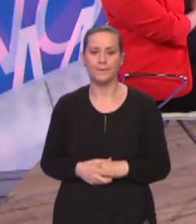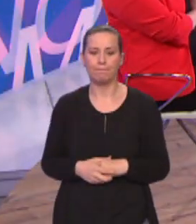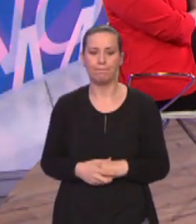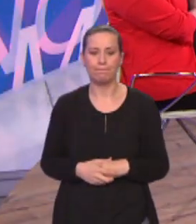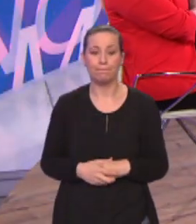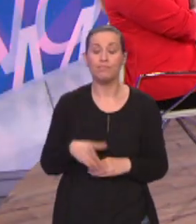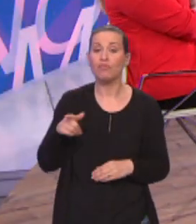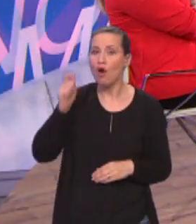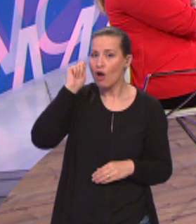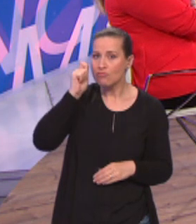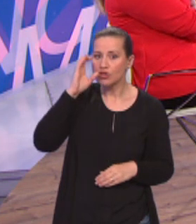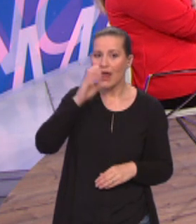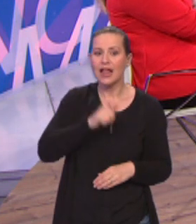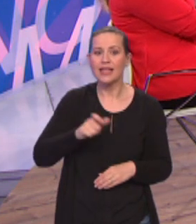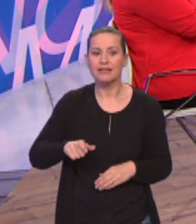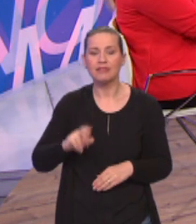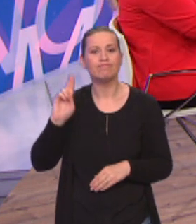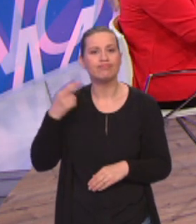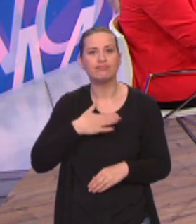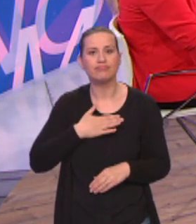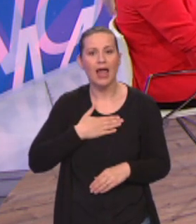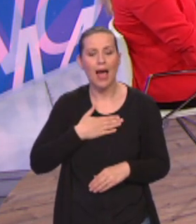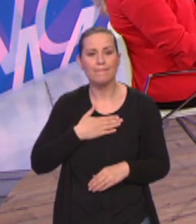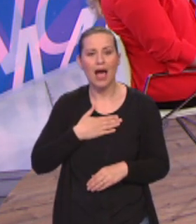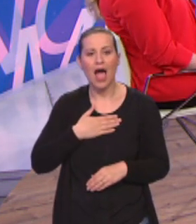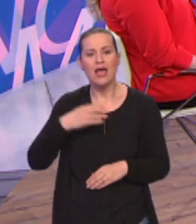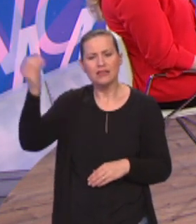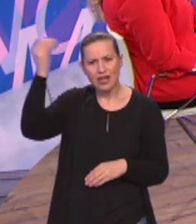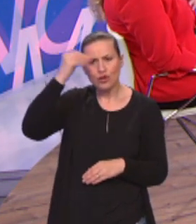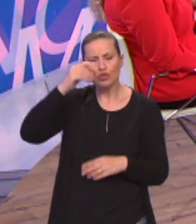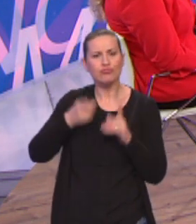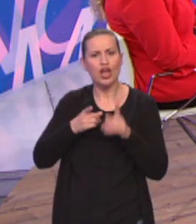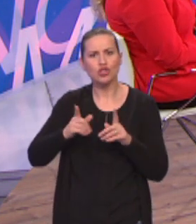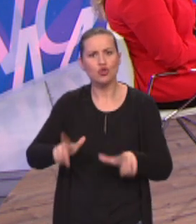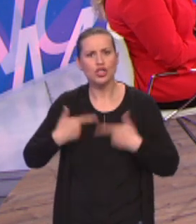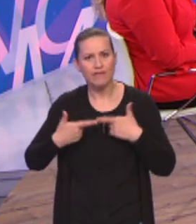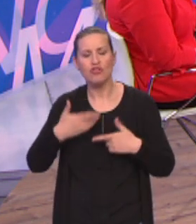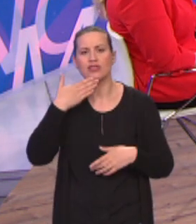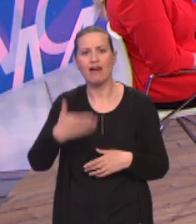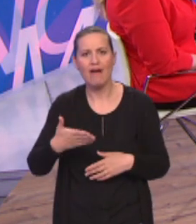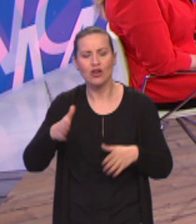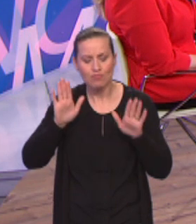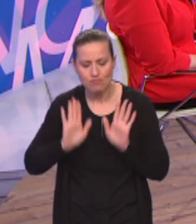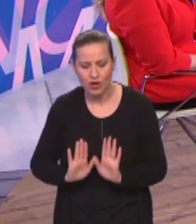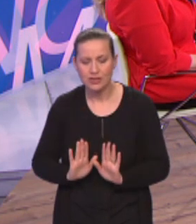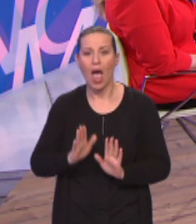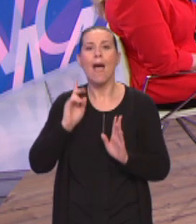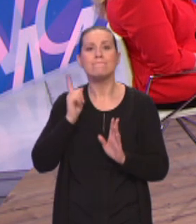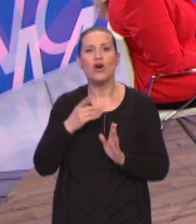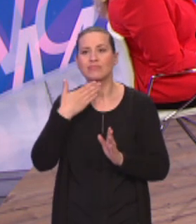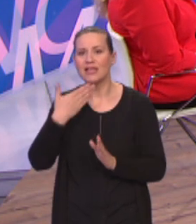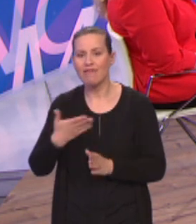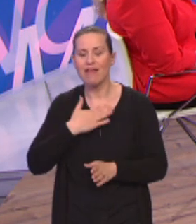Ovo je, poštovani i dragi gledatelji, zapravo svima nama lekcija o življenju, lekcija o zahvalnosti i poniznosti. Moram vam se